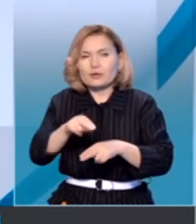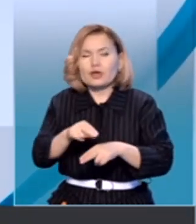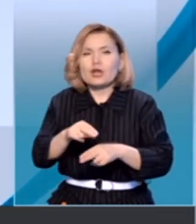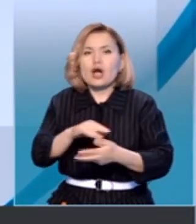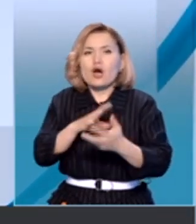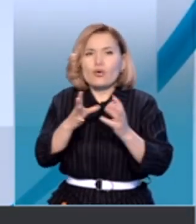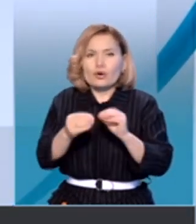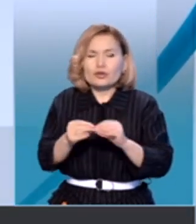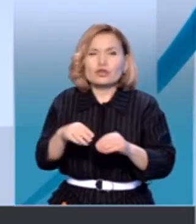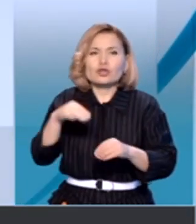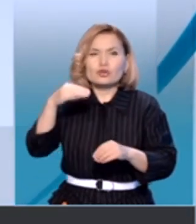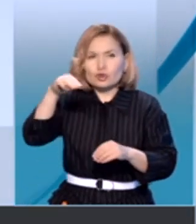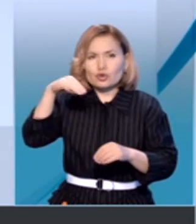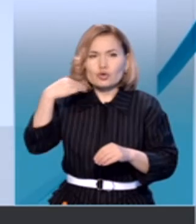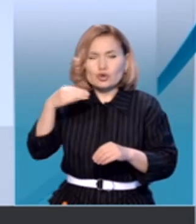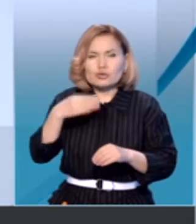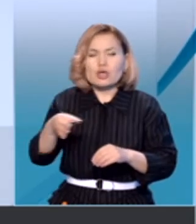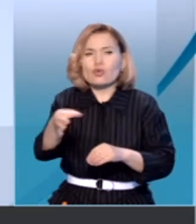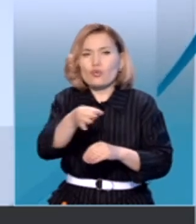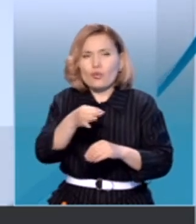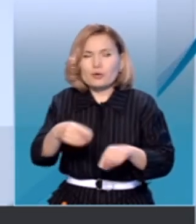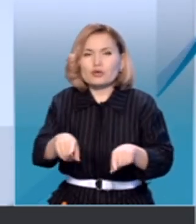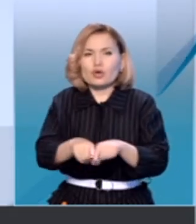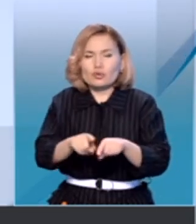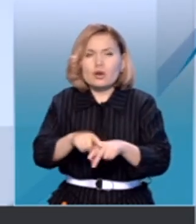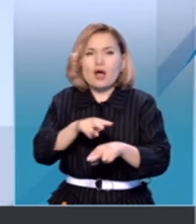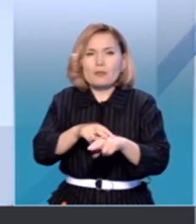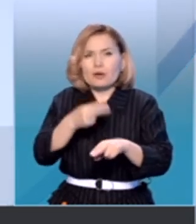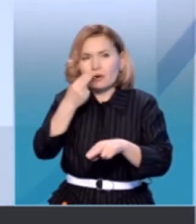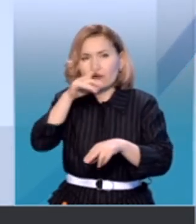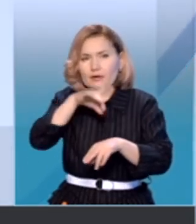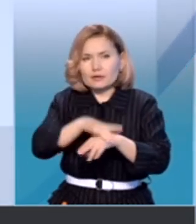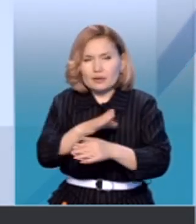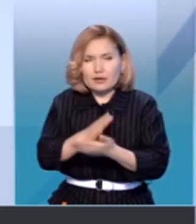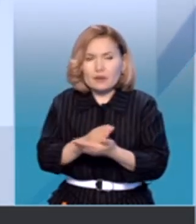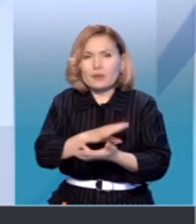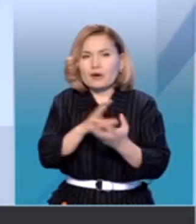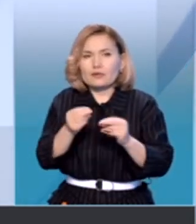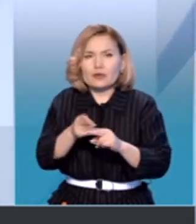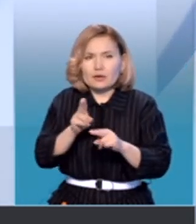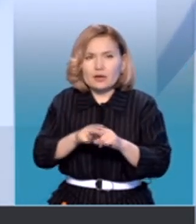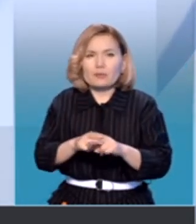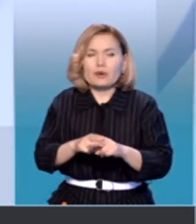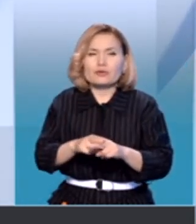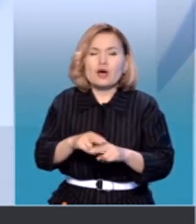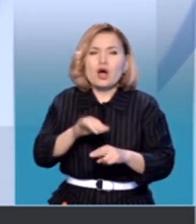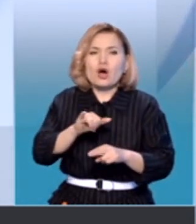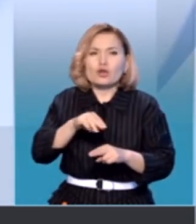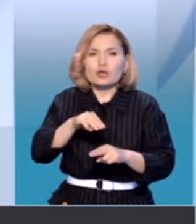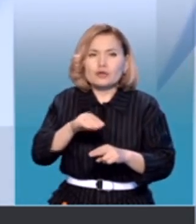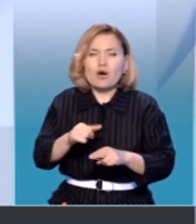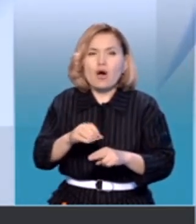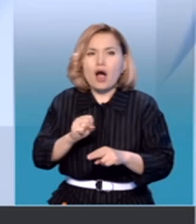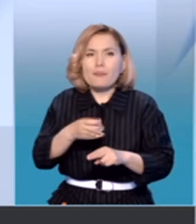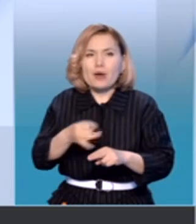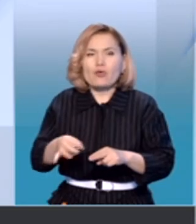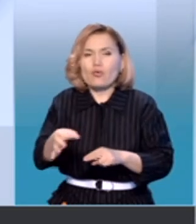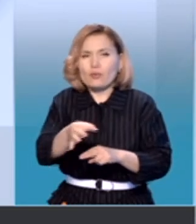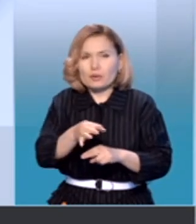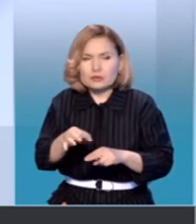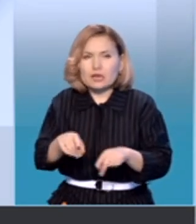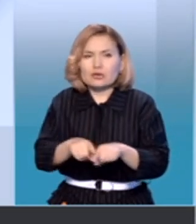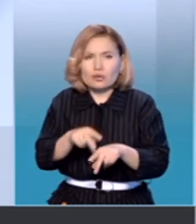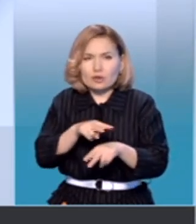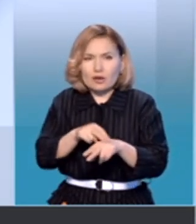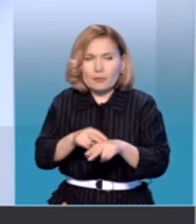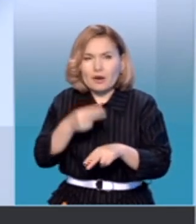37 адаммен Түркістан облысы түйіндейді. Сыбайлас жемқорлыққа күдіктілер саны бойынша ең төменгі көрсеткіш Ұлытау мен Абай облыстарында.